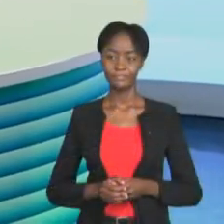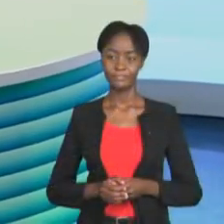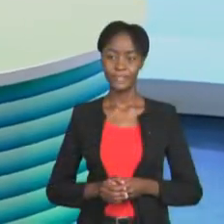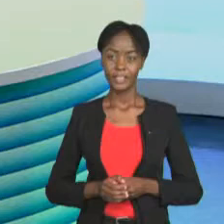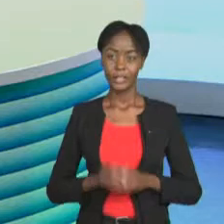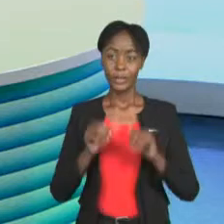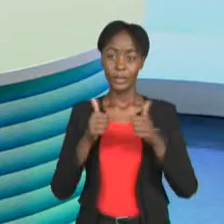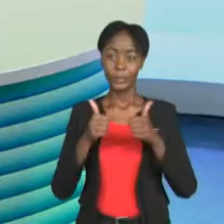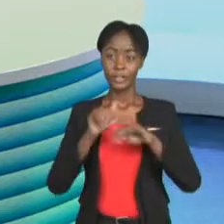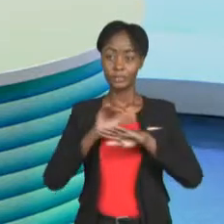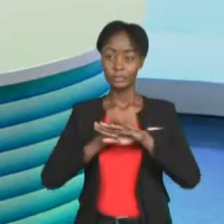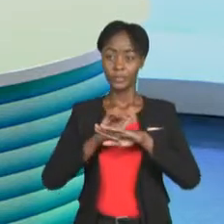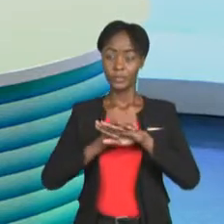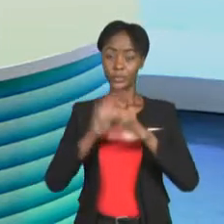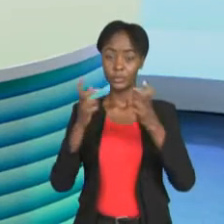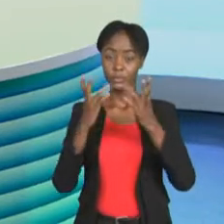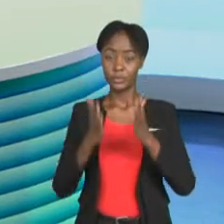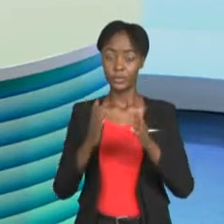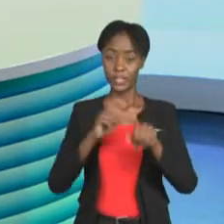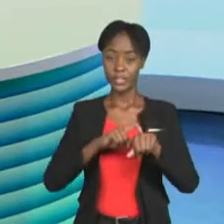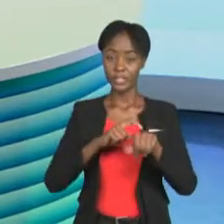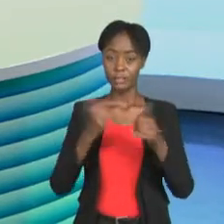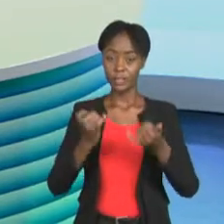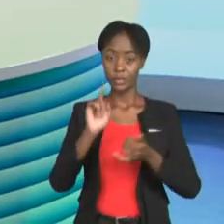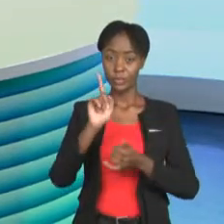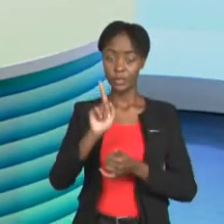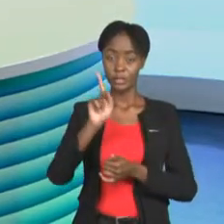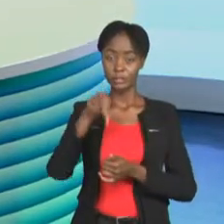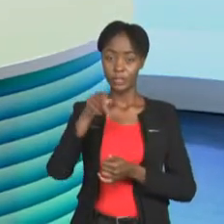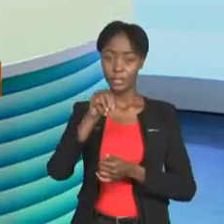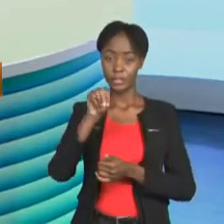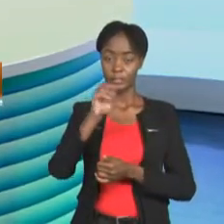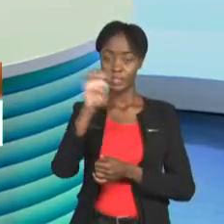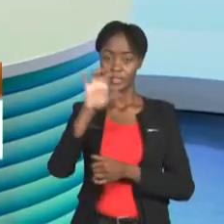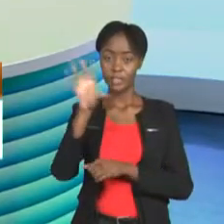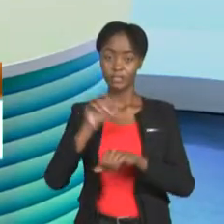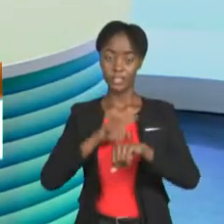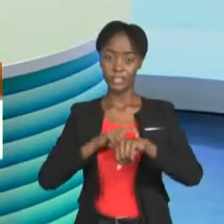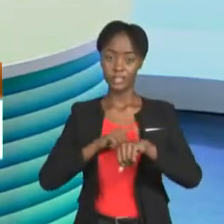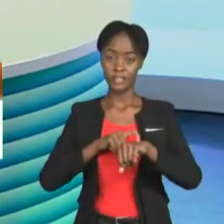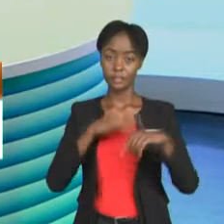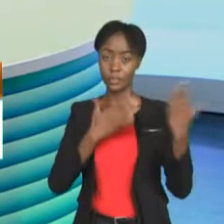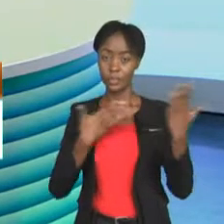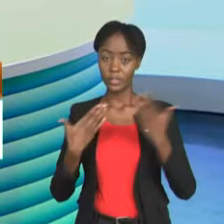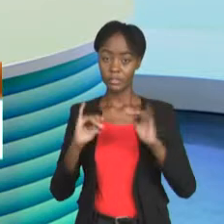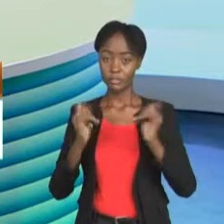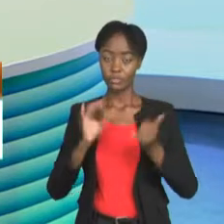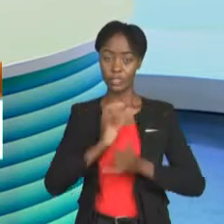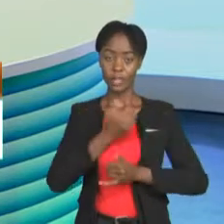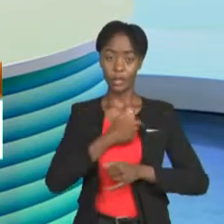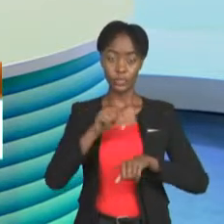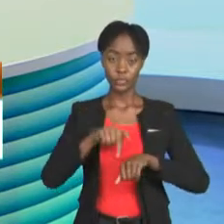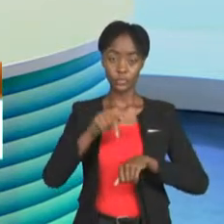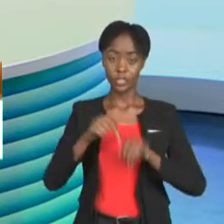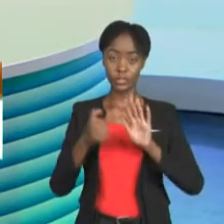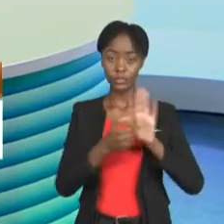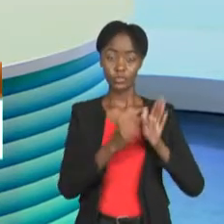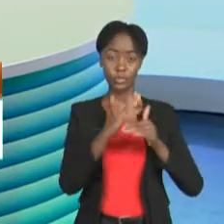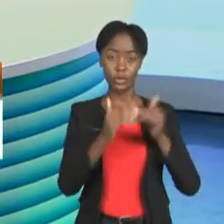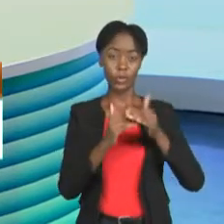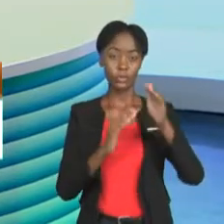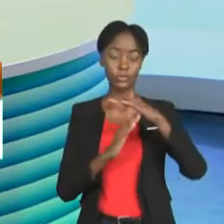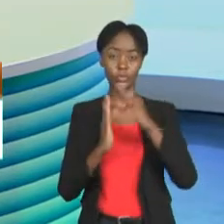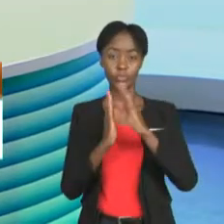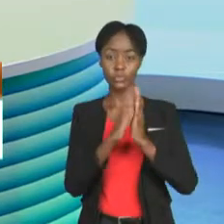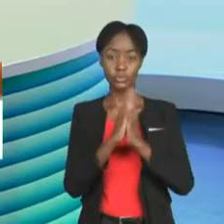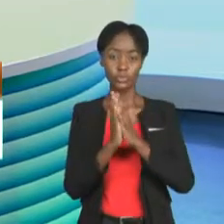Swadakta mtazamaji, ni saa 7 kamili saa za Afrika Mashariki. Karibu ndani ya Switch ya Dhuhuri ni kujuze kuhusiana na mambo yaliyoibuka na kugonga